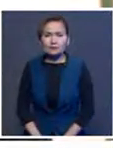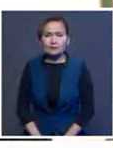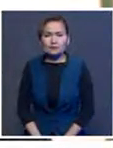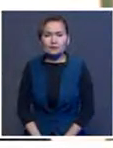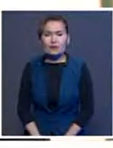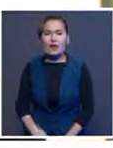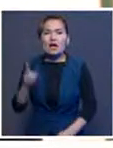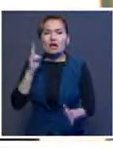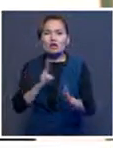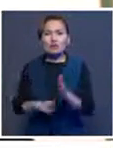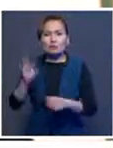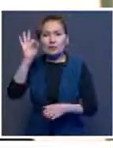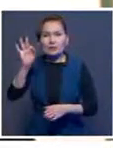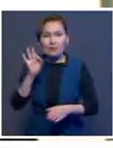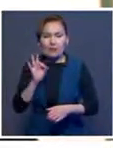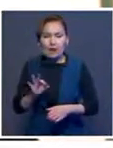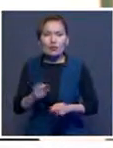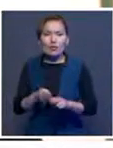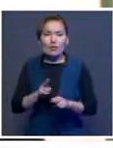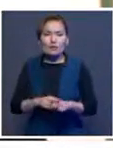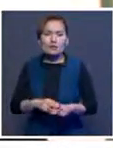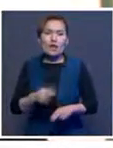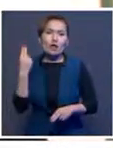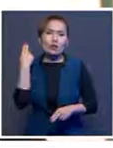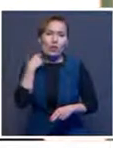оның 70% тұрғындардың қарызы. Бүгінгі таңда